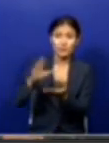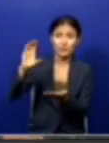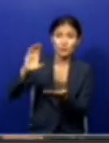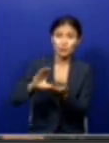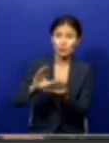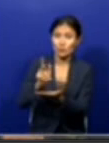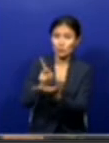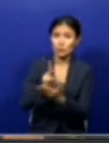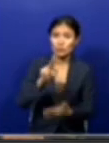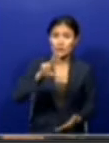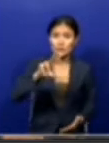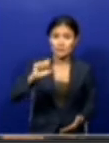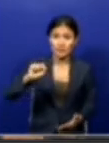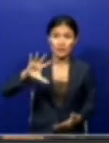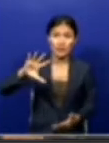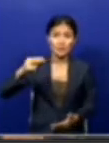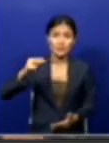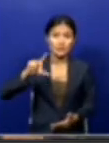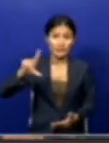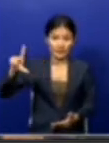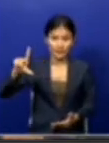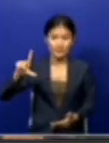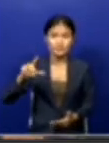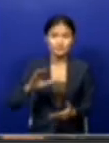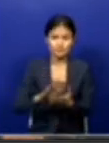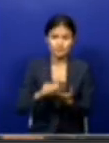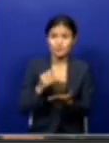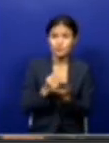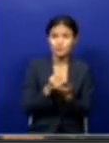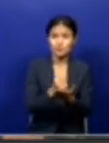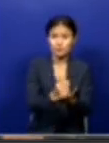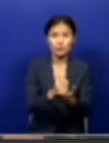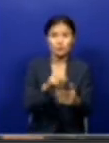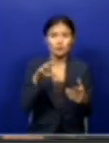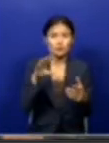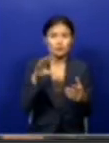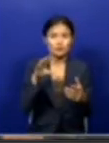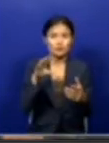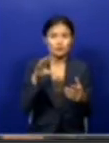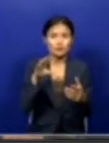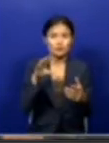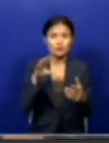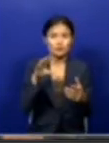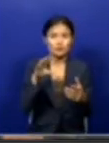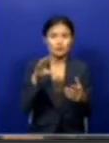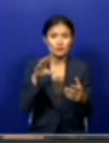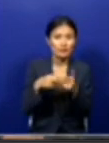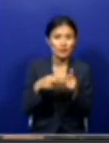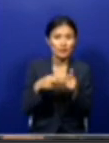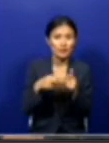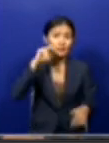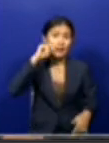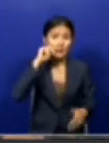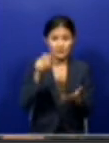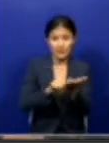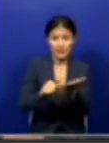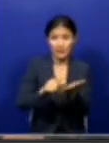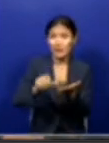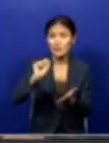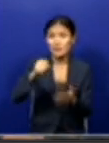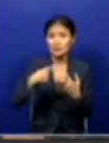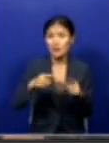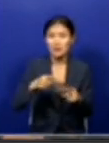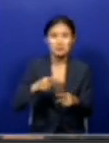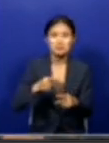350,000 ล้านที่จะนำมาบูรณาการแก้ปัญหาน้ำทั้งระบบแต่เราก็ไม่ได้ทำนะครับก็ได้ติดเงื่อนไขอะ